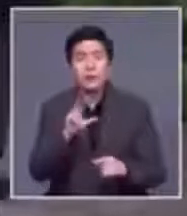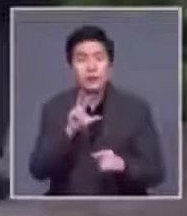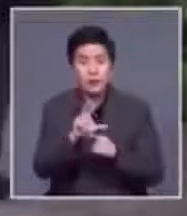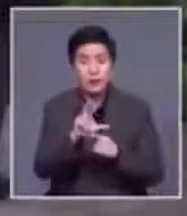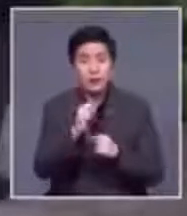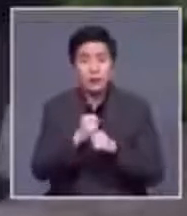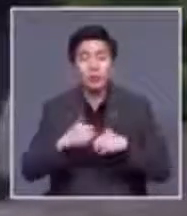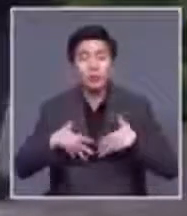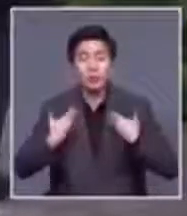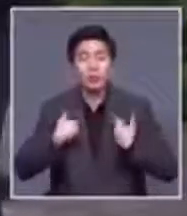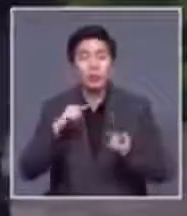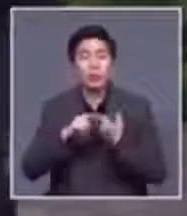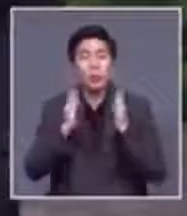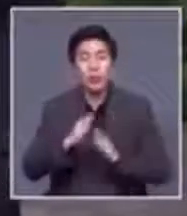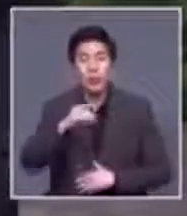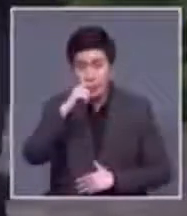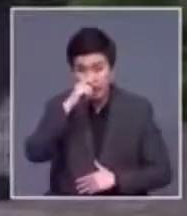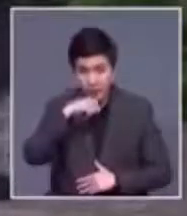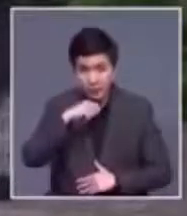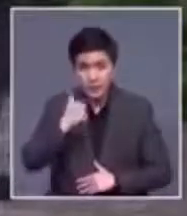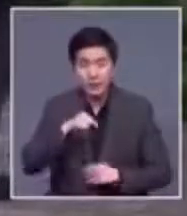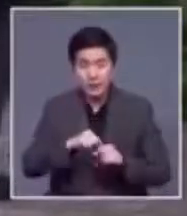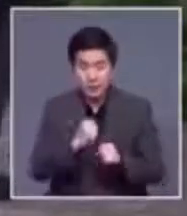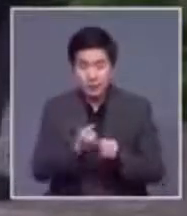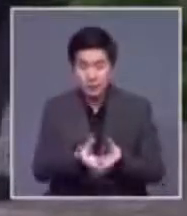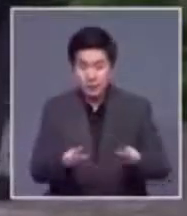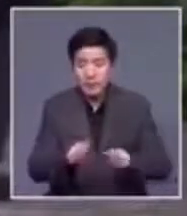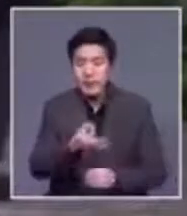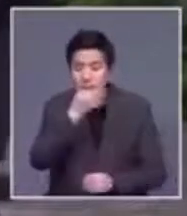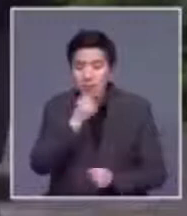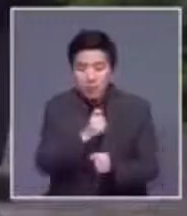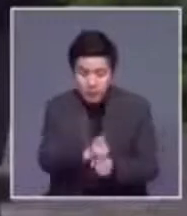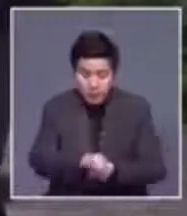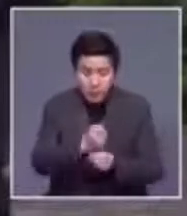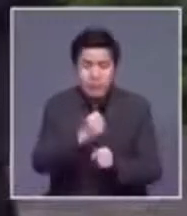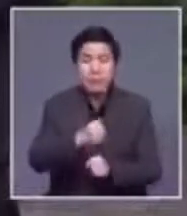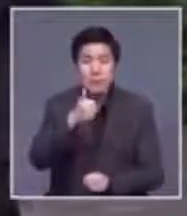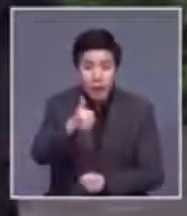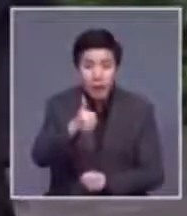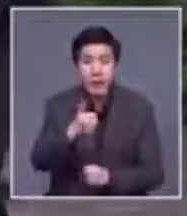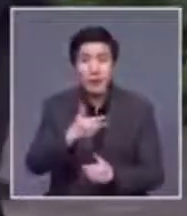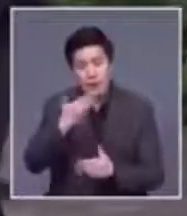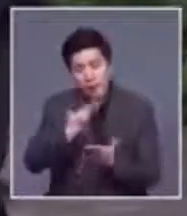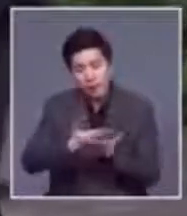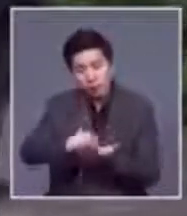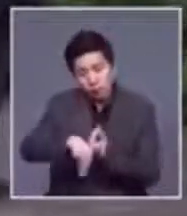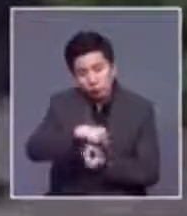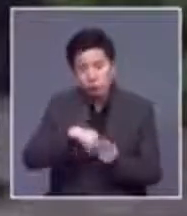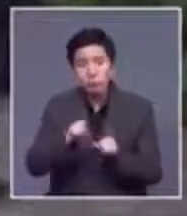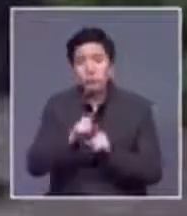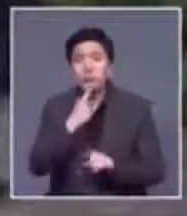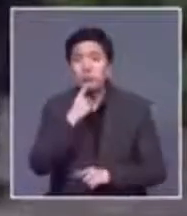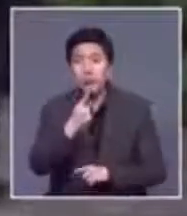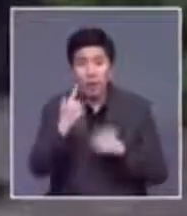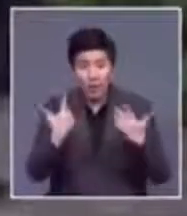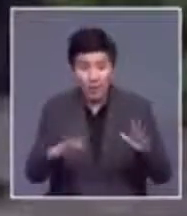ความสุขของคนไทยเนี่ยเราก็ให้มีที่ทำกินนะครับที่อยู่อาศัยมีการหารายได้ที่ผมเรียนไปแล้วเมื่อสักครู่นอ